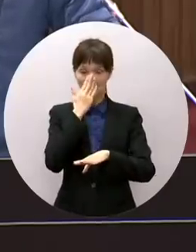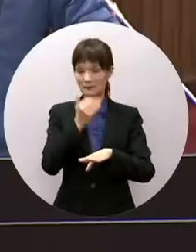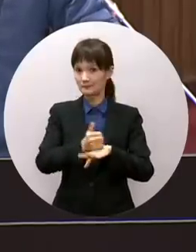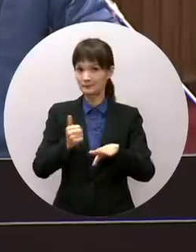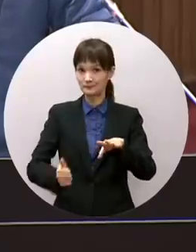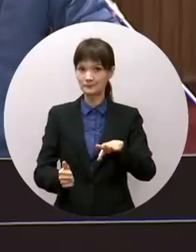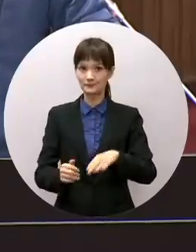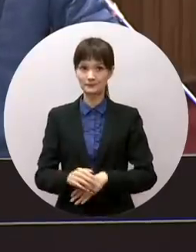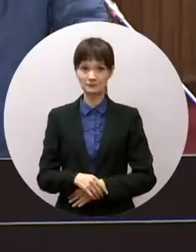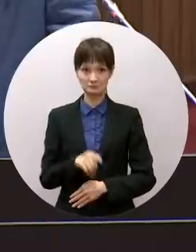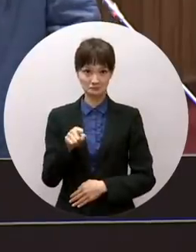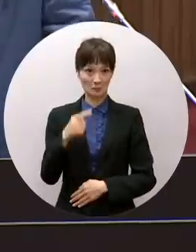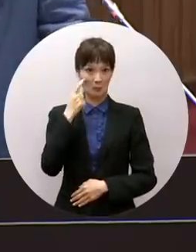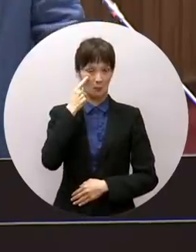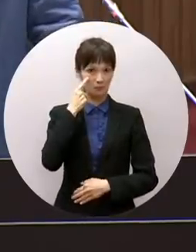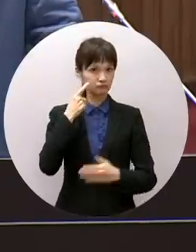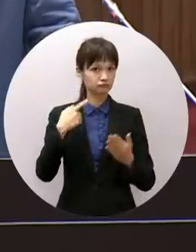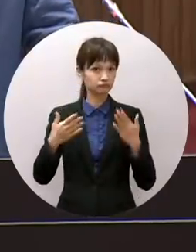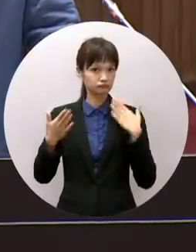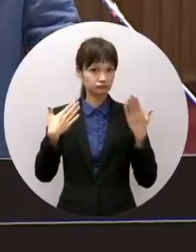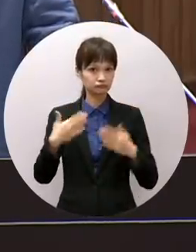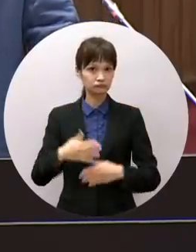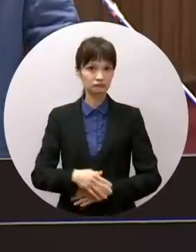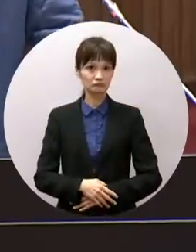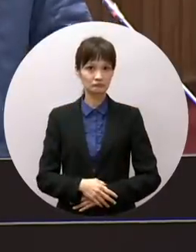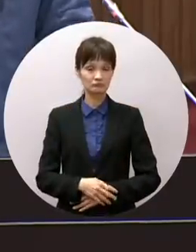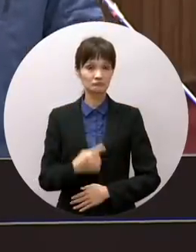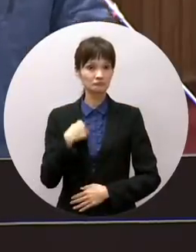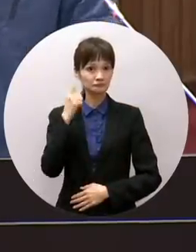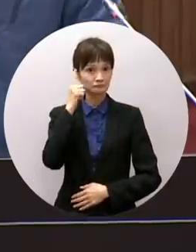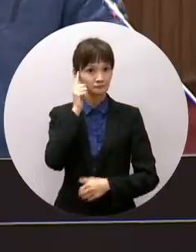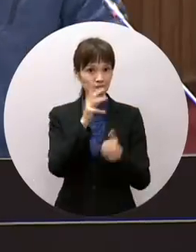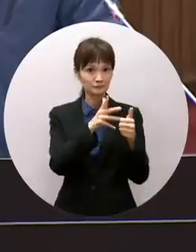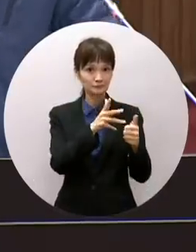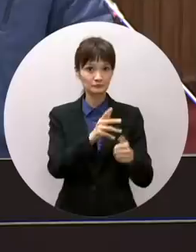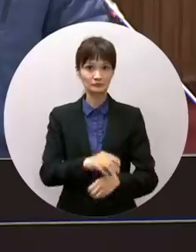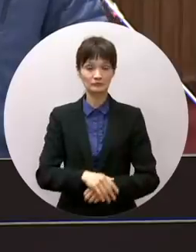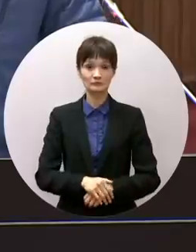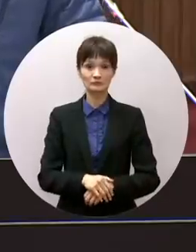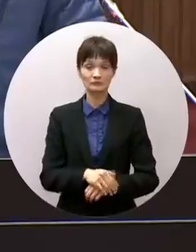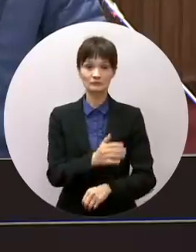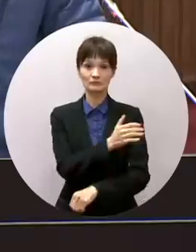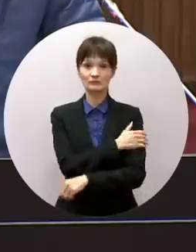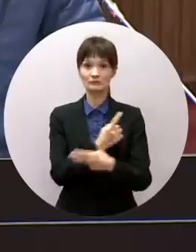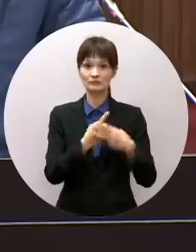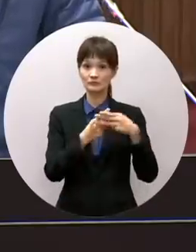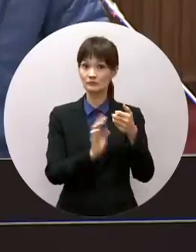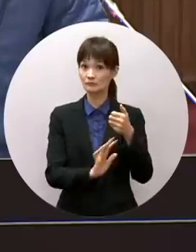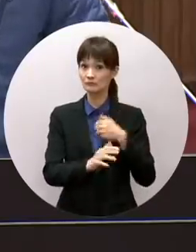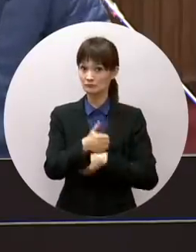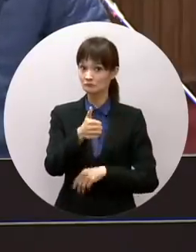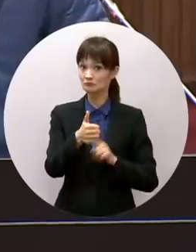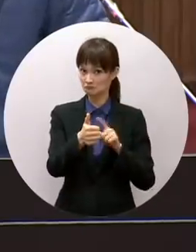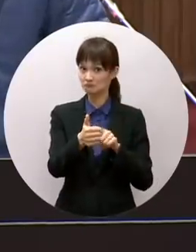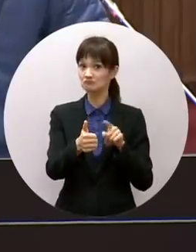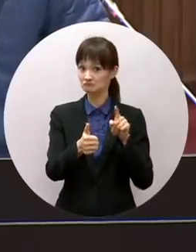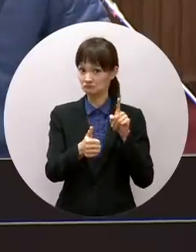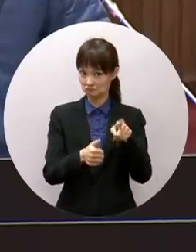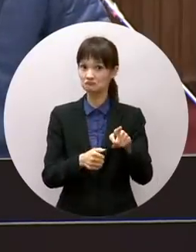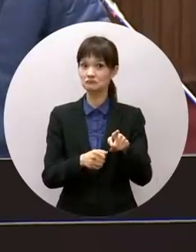子。所以我要请教陈主委，你违法兼